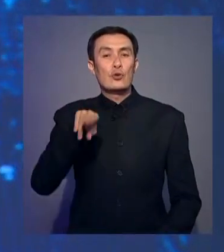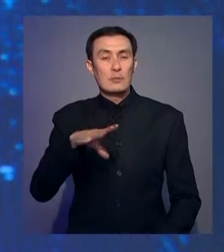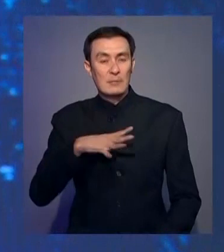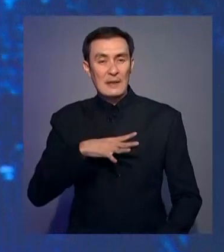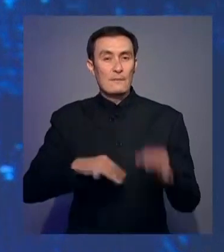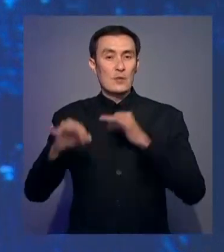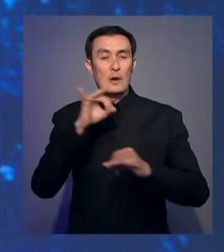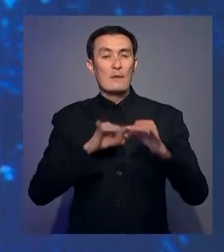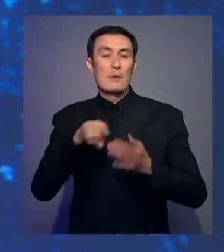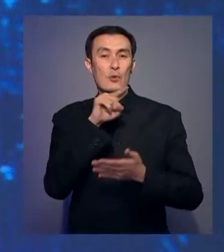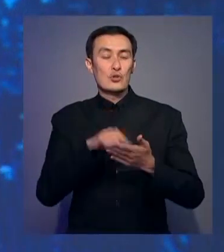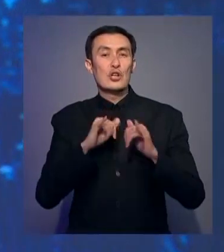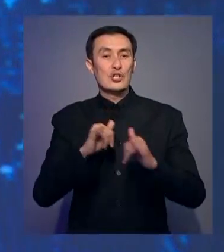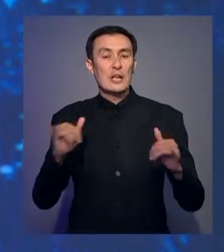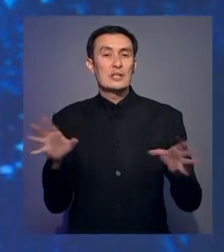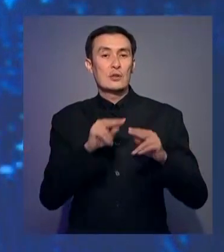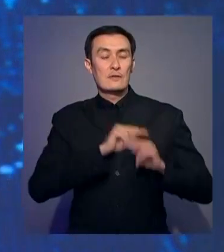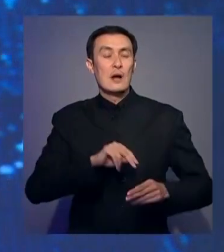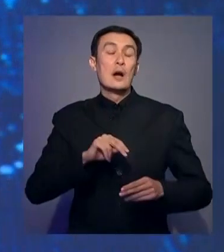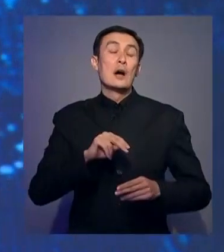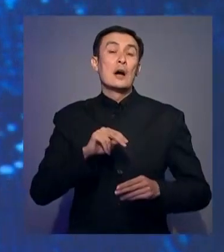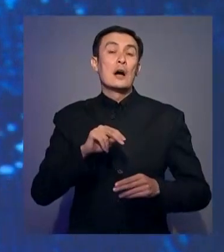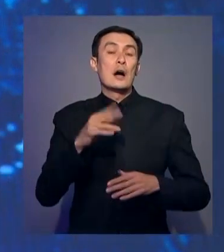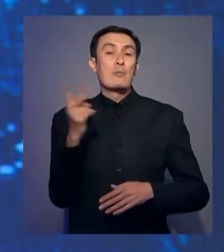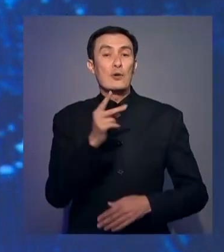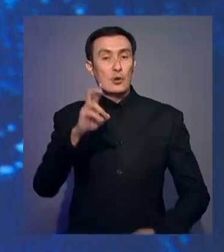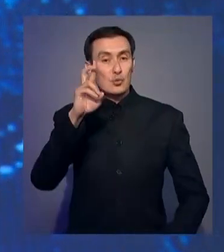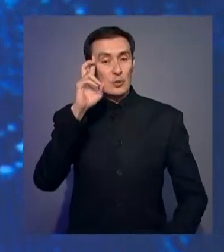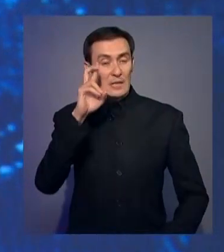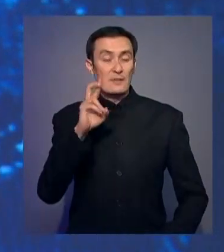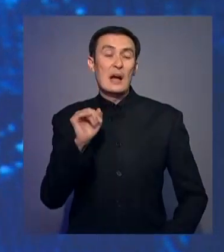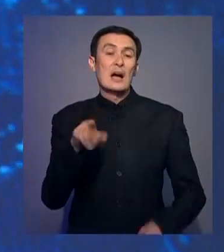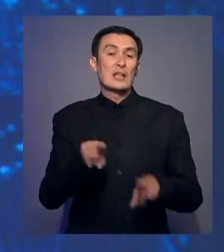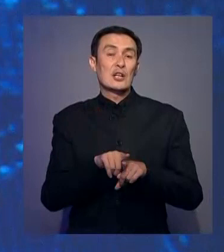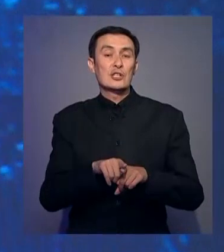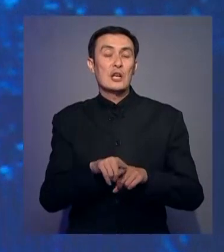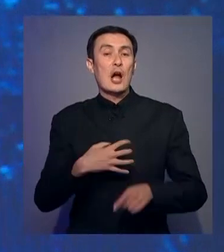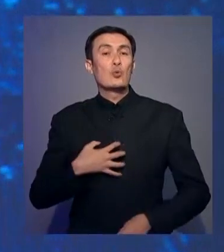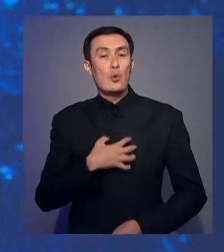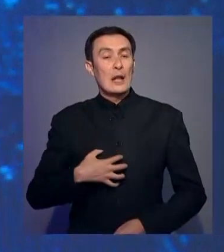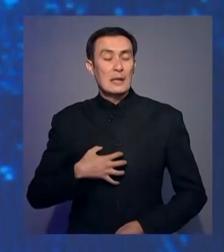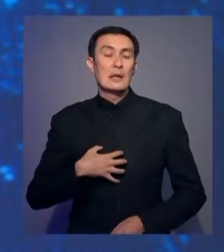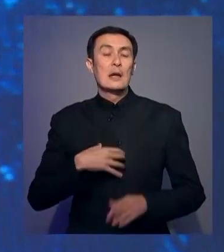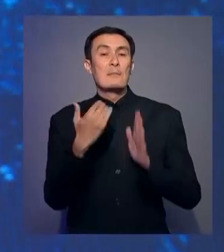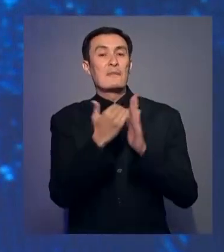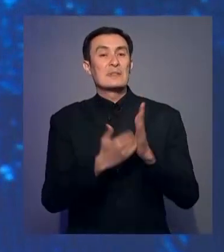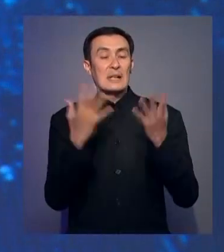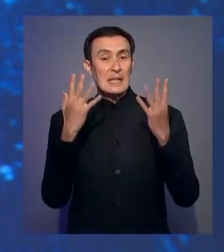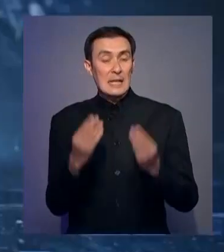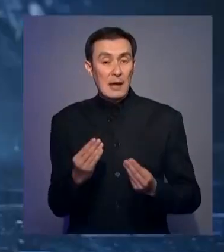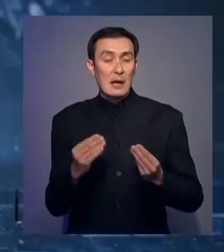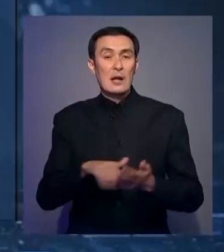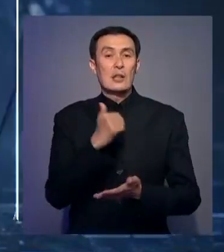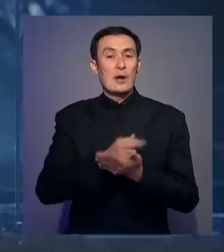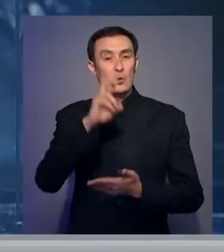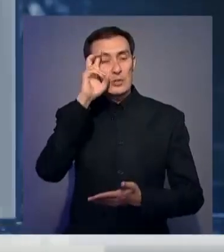встречи обсуждались вопросы расширения стратегического партнерства между двумя странами, а также актуальная региональная повестка дня.